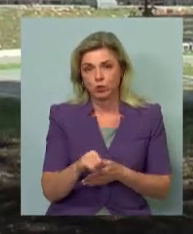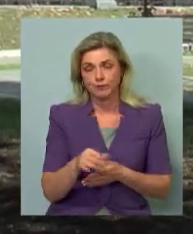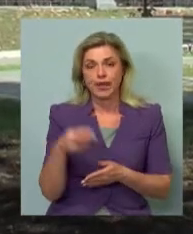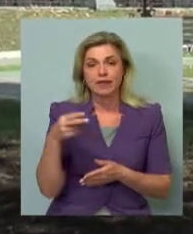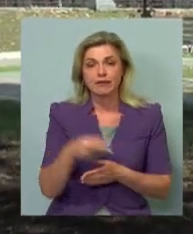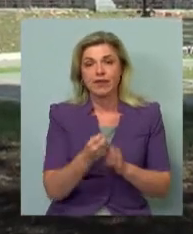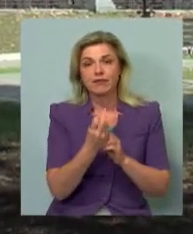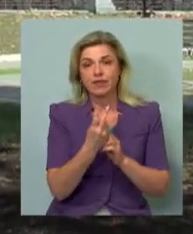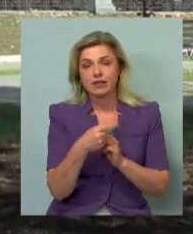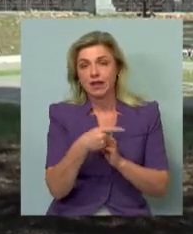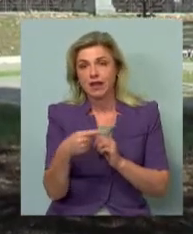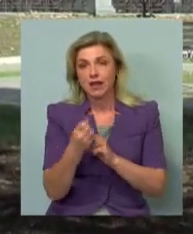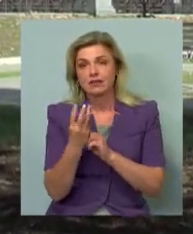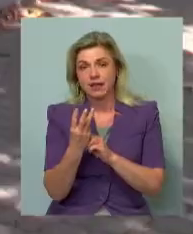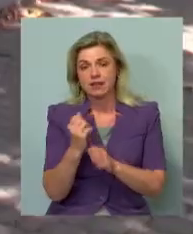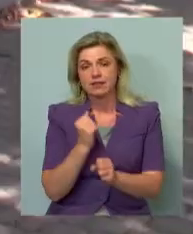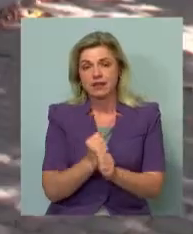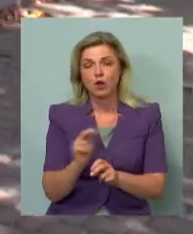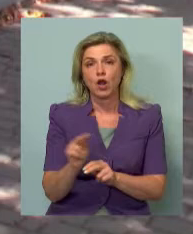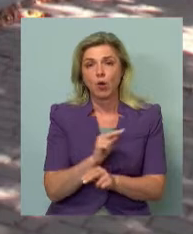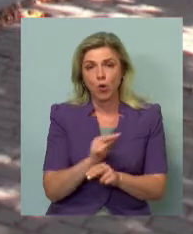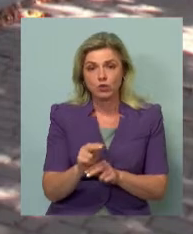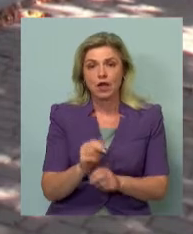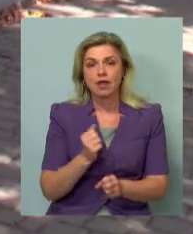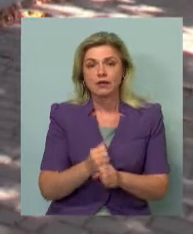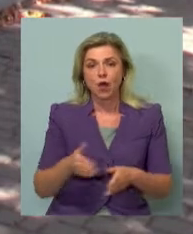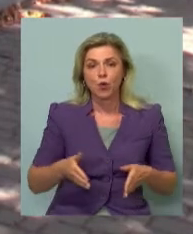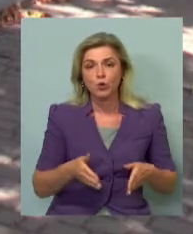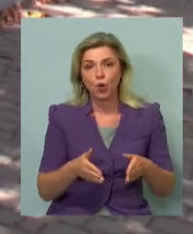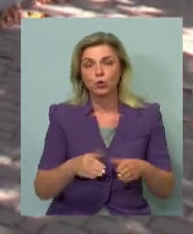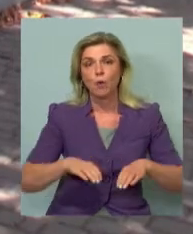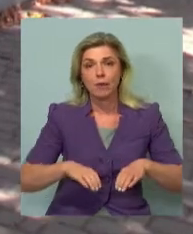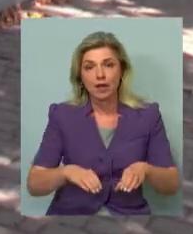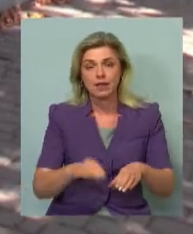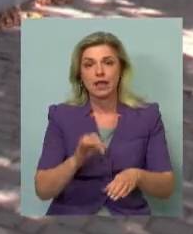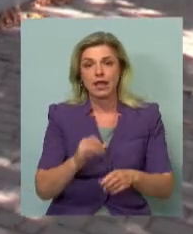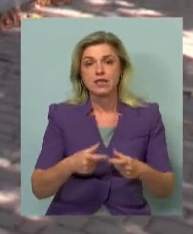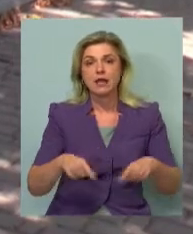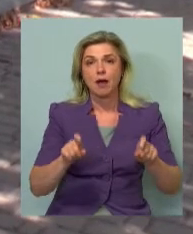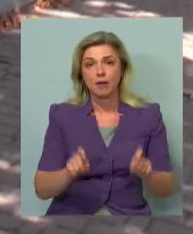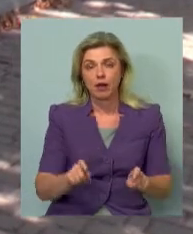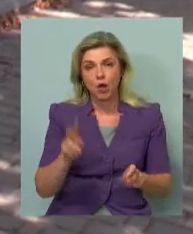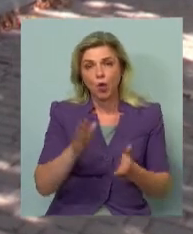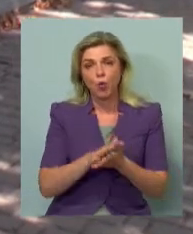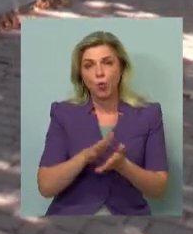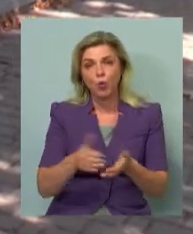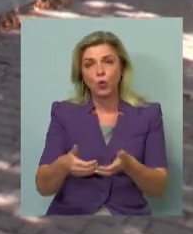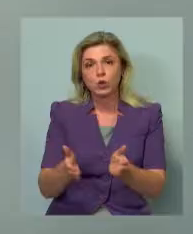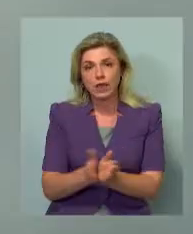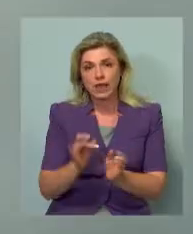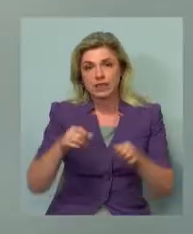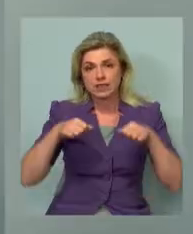2012-2013 роках проведено реконструкцію. Зокрема, влаштоване тротуарне покриття з плитки, встановлені лавки, урни та світильники